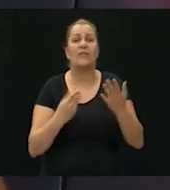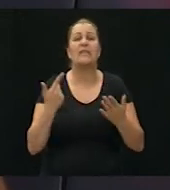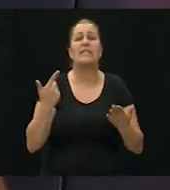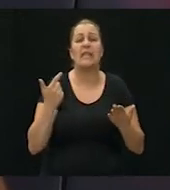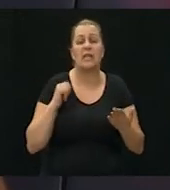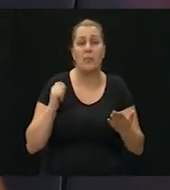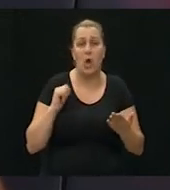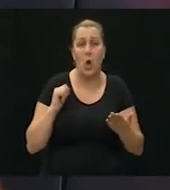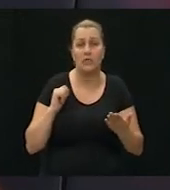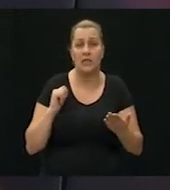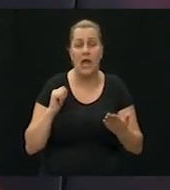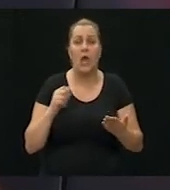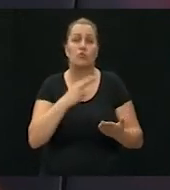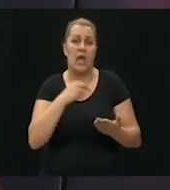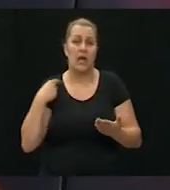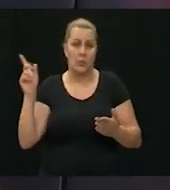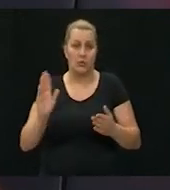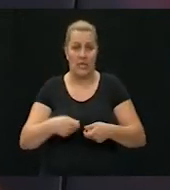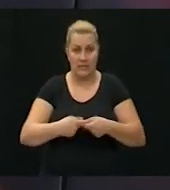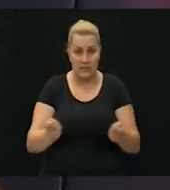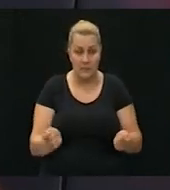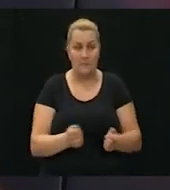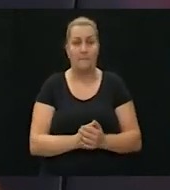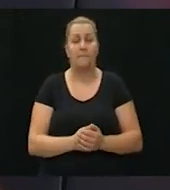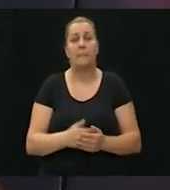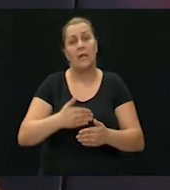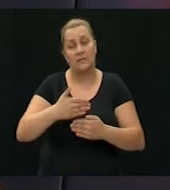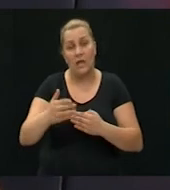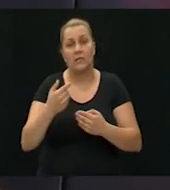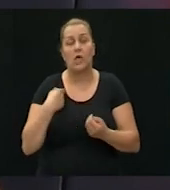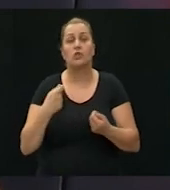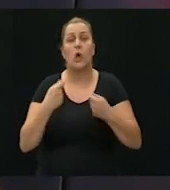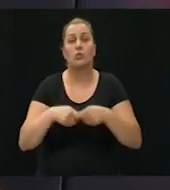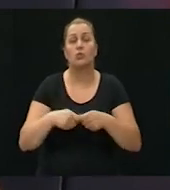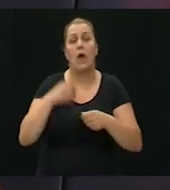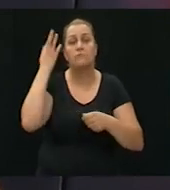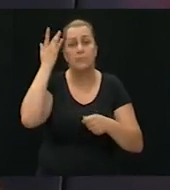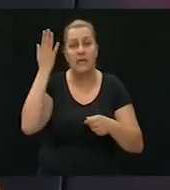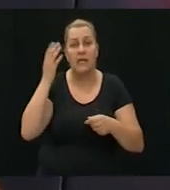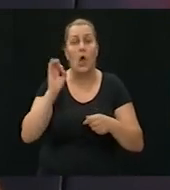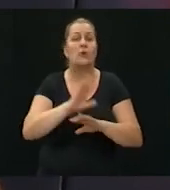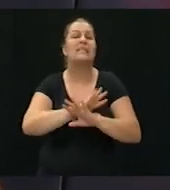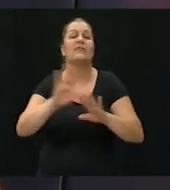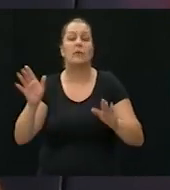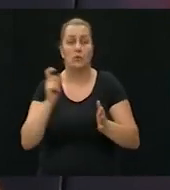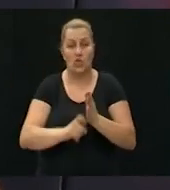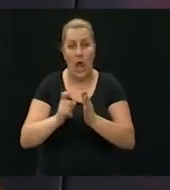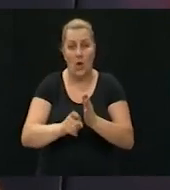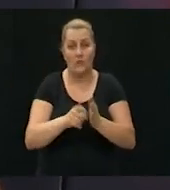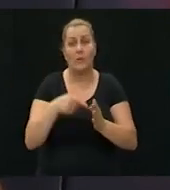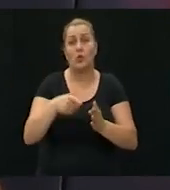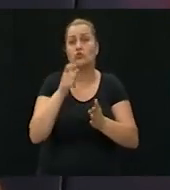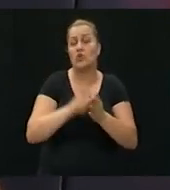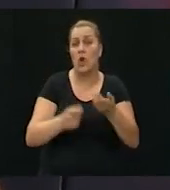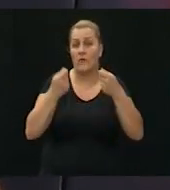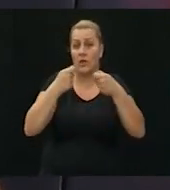1997. godine. Dalje, naša udruga skrbi o svim članovima, to su